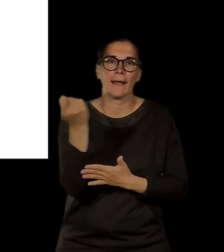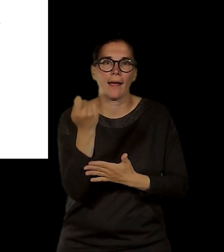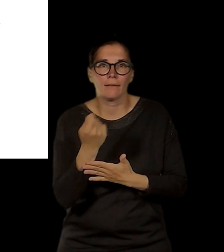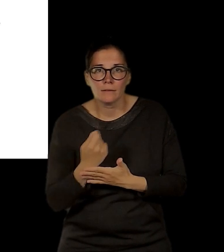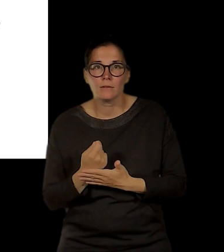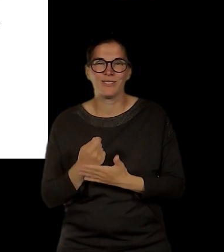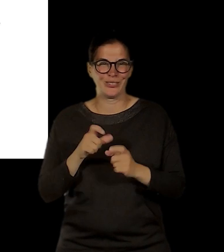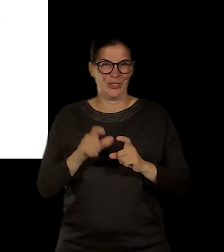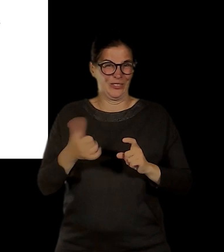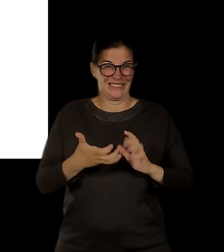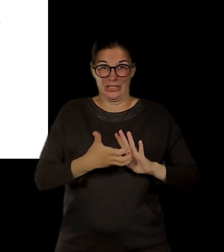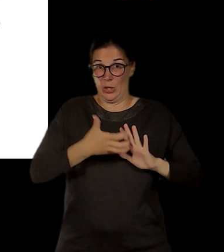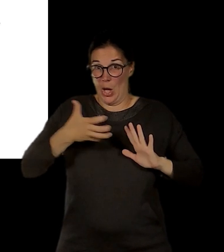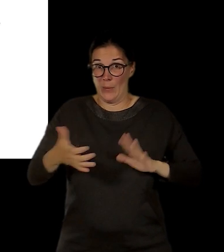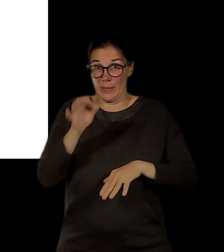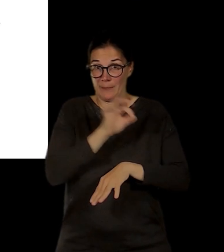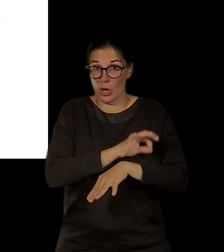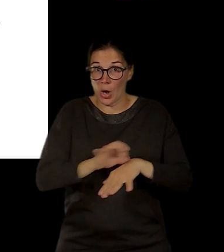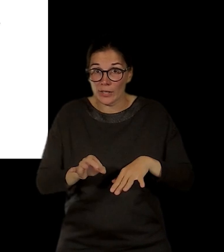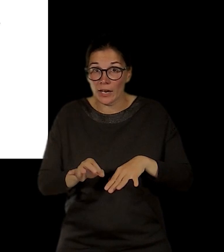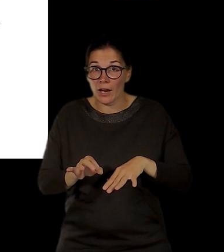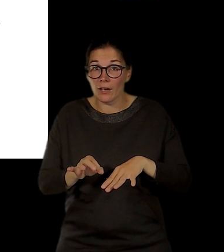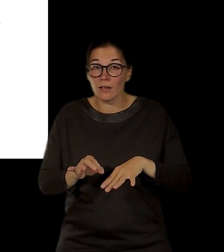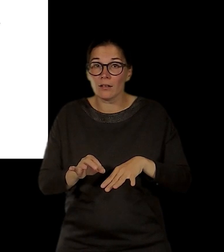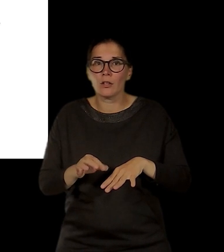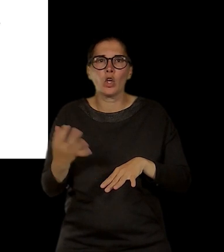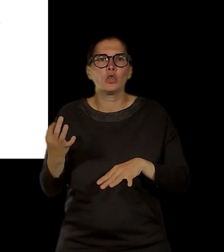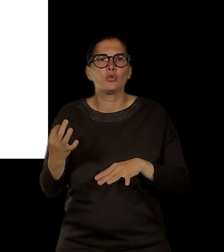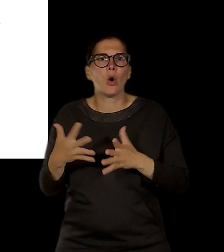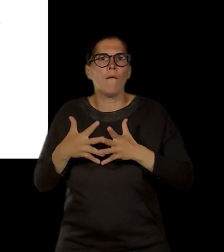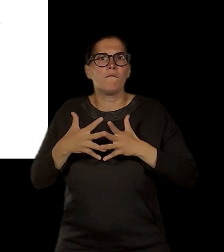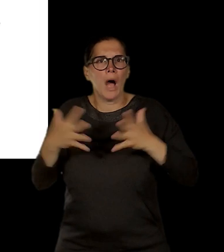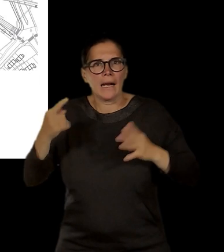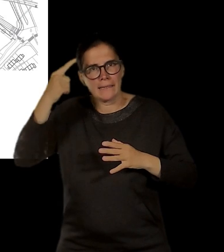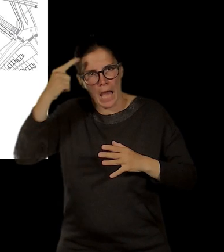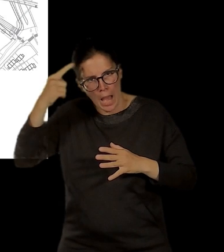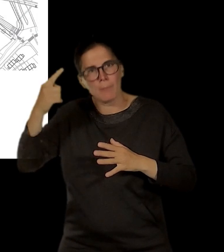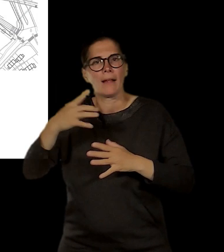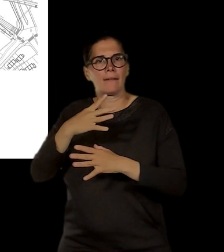procesech většinou přežívají jenom ty nápady úplně nejrobustnější a nejjasnější.